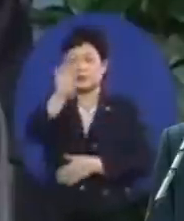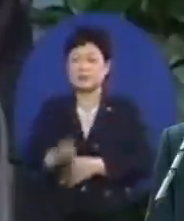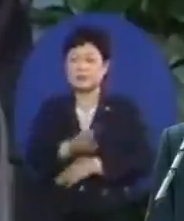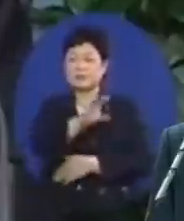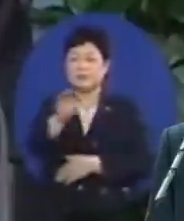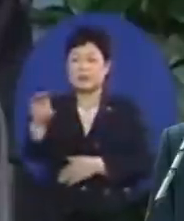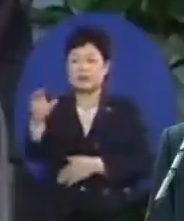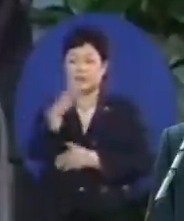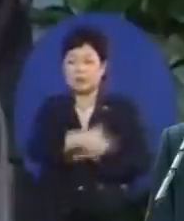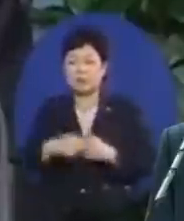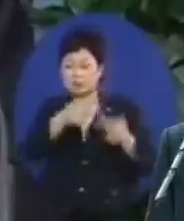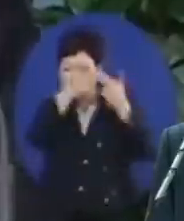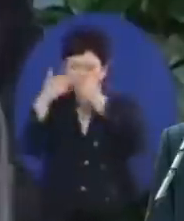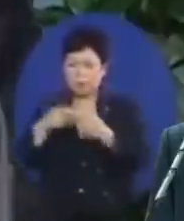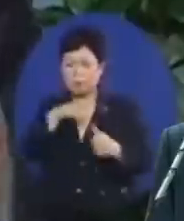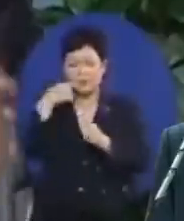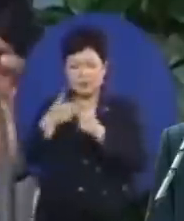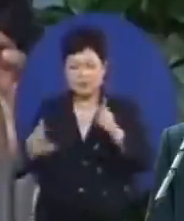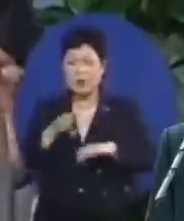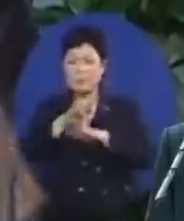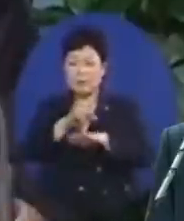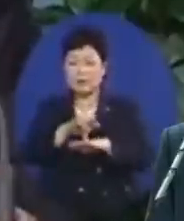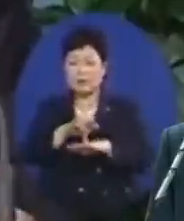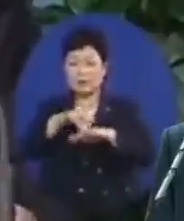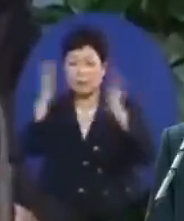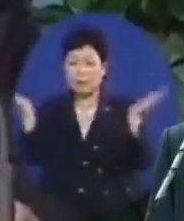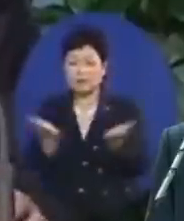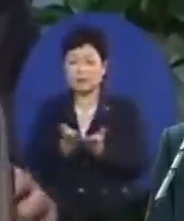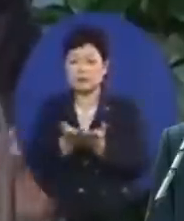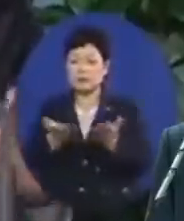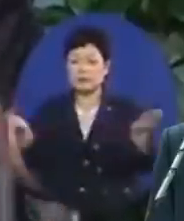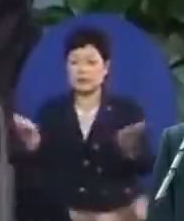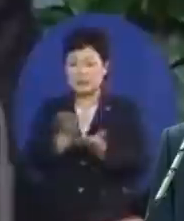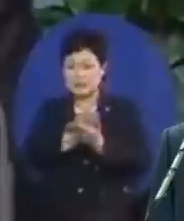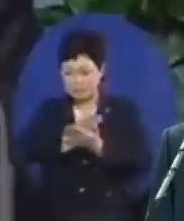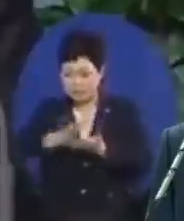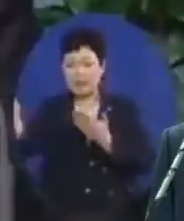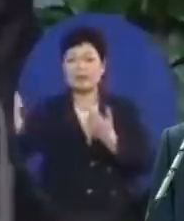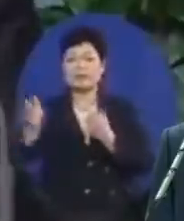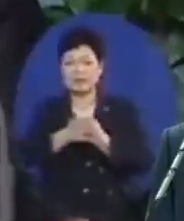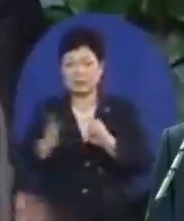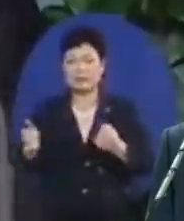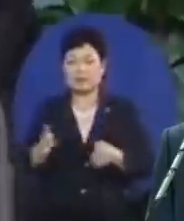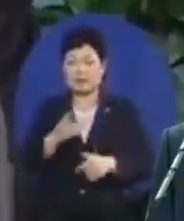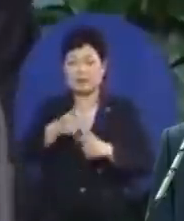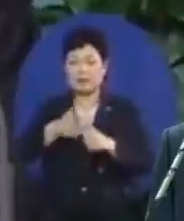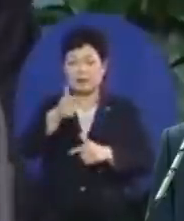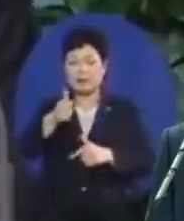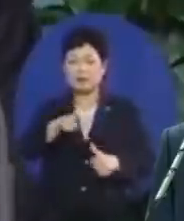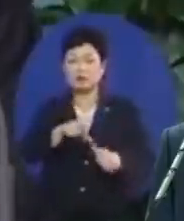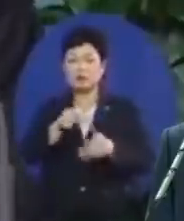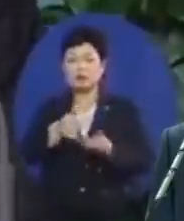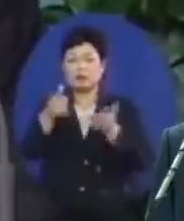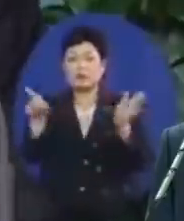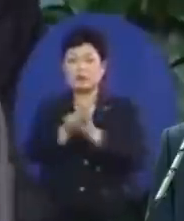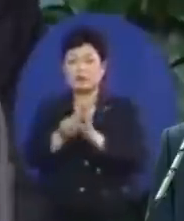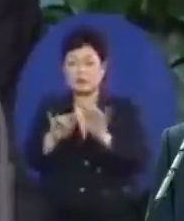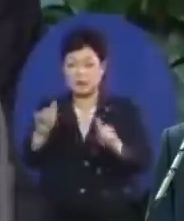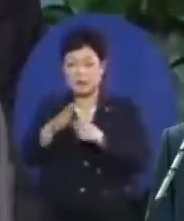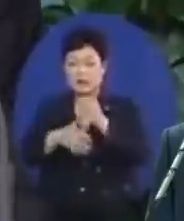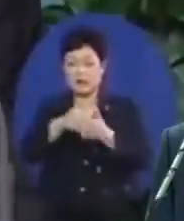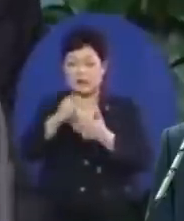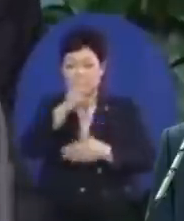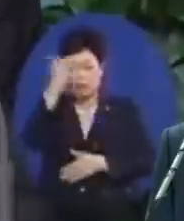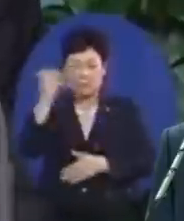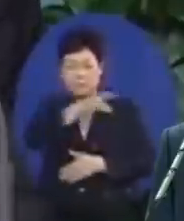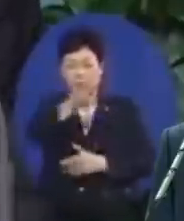십자가에서 몸짓고 피 흘려 마귀의 모든 일을 멸하셨습니다. 예수를 구주로 모신 사람은 하나님의